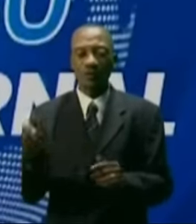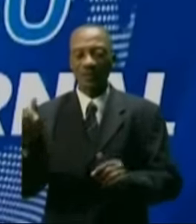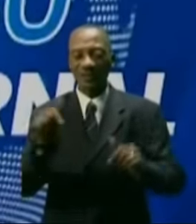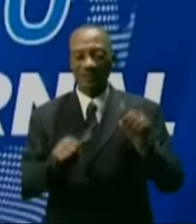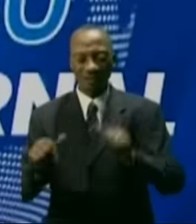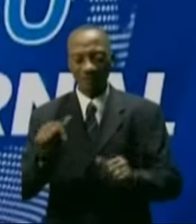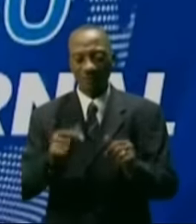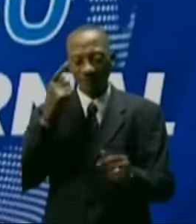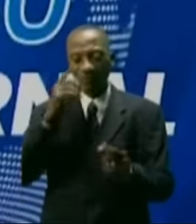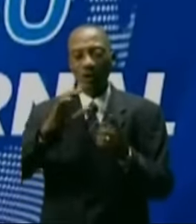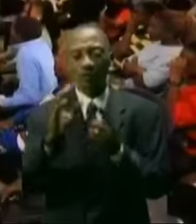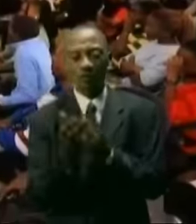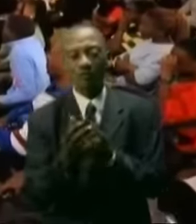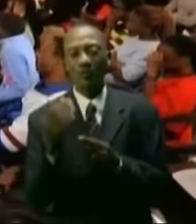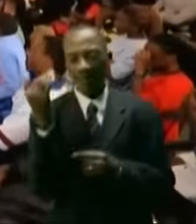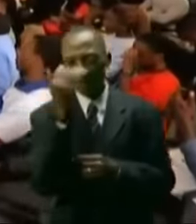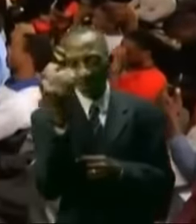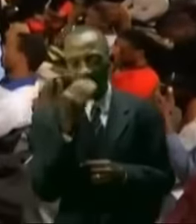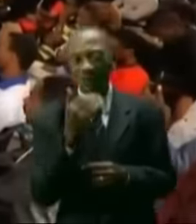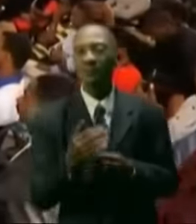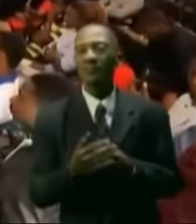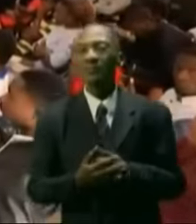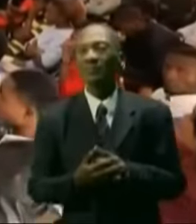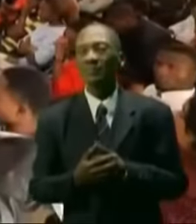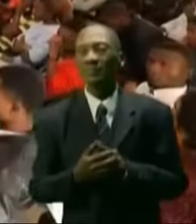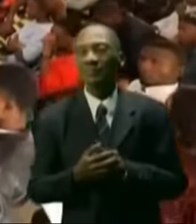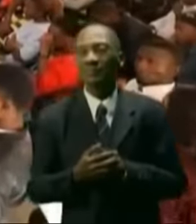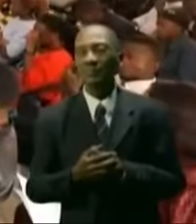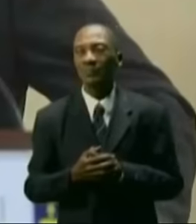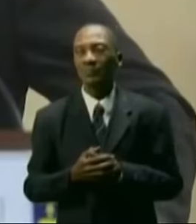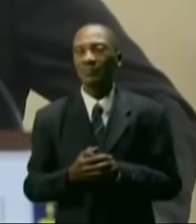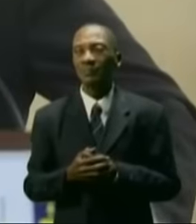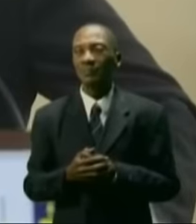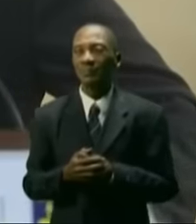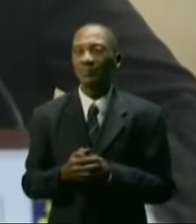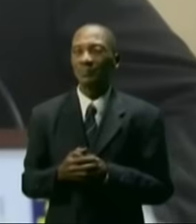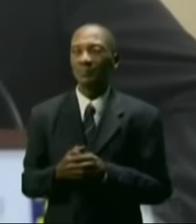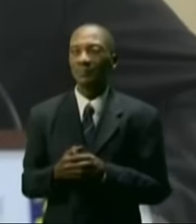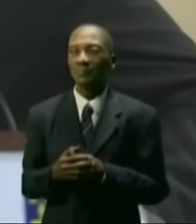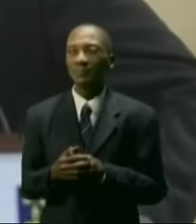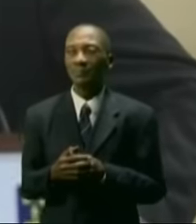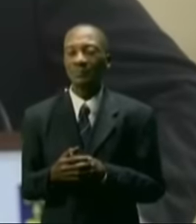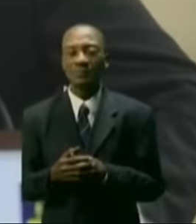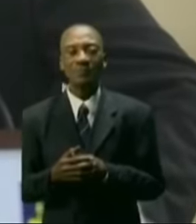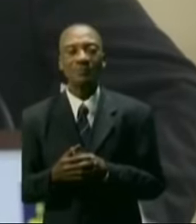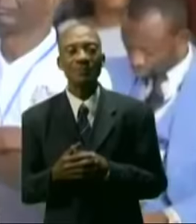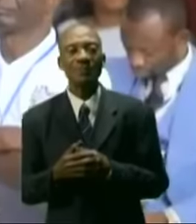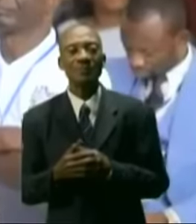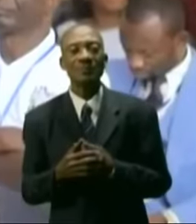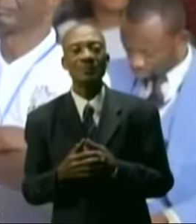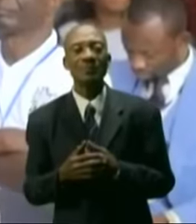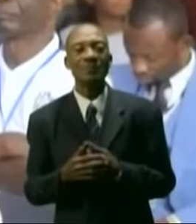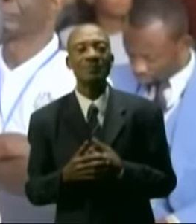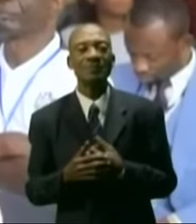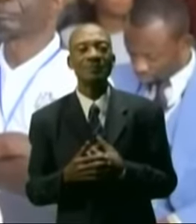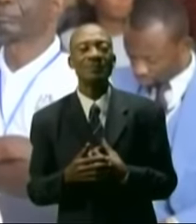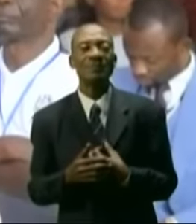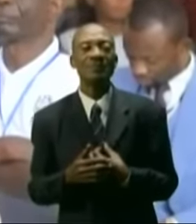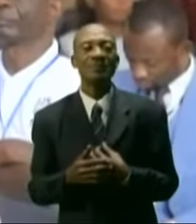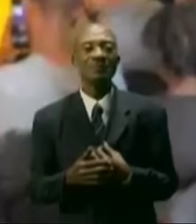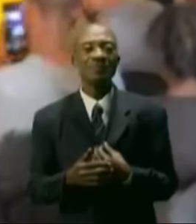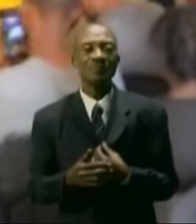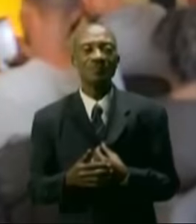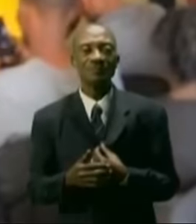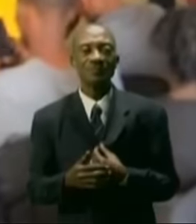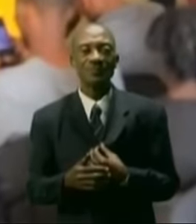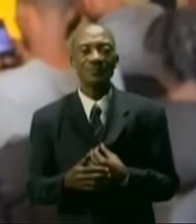c'est dans ces reportages. Les discussions de ces journées scientifiques ont permis de dresser un état des lieux alarmant de l'agriculture en RDC. Malgré son